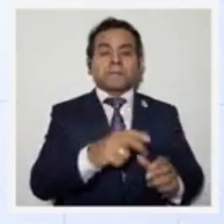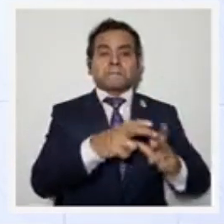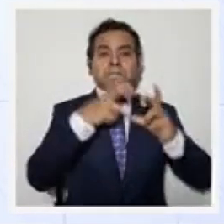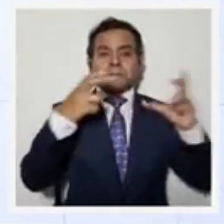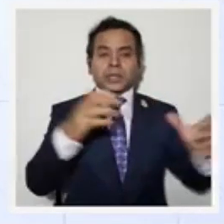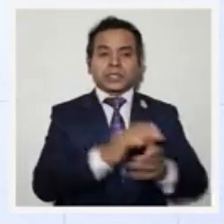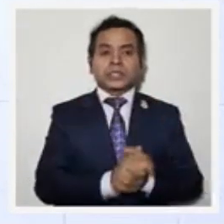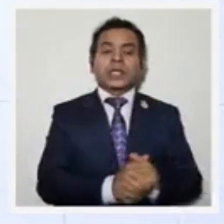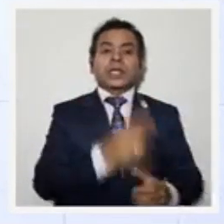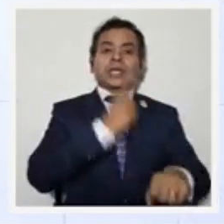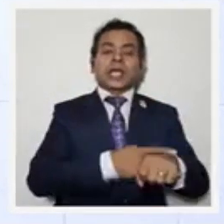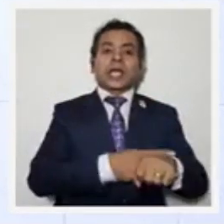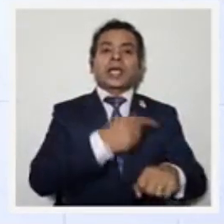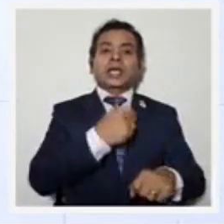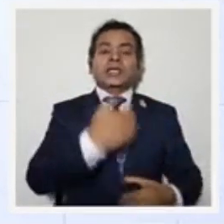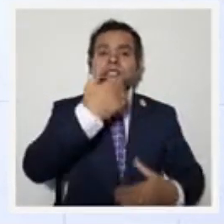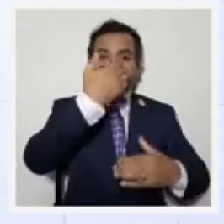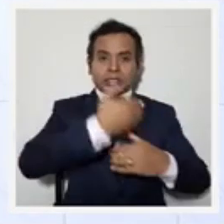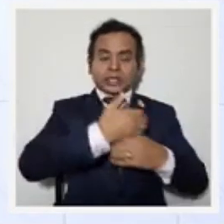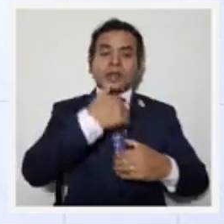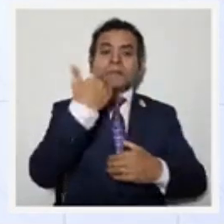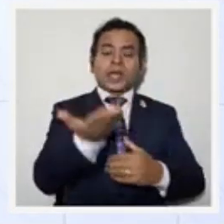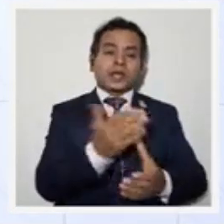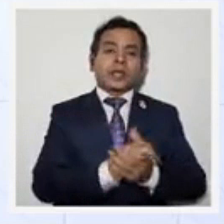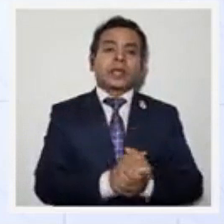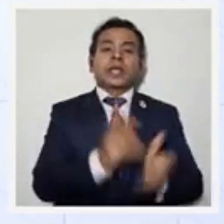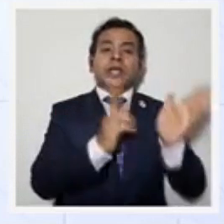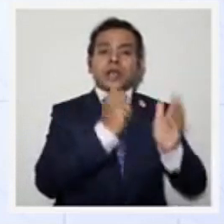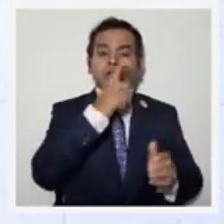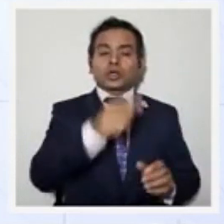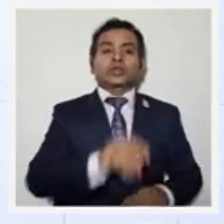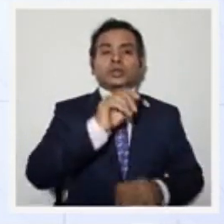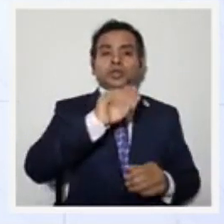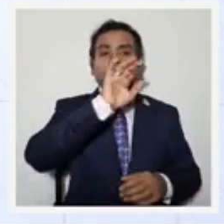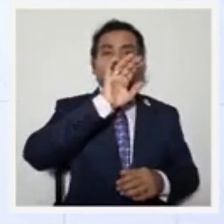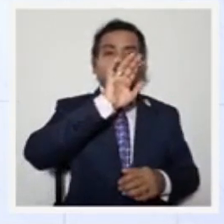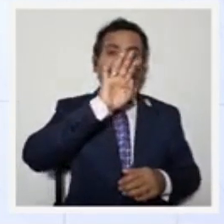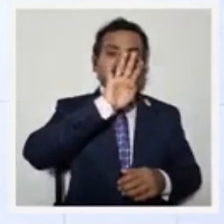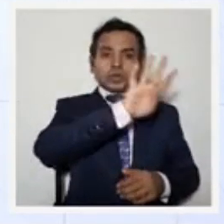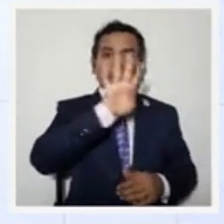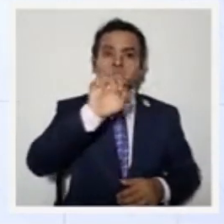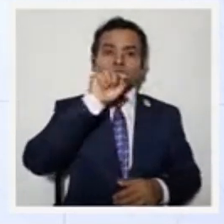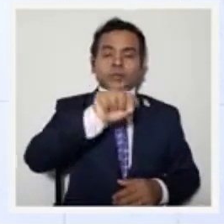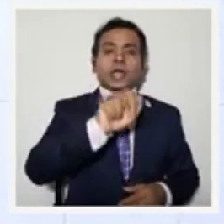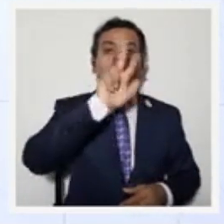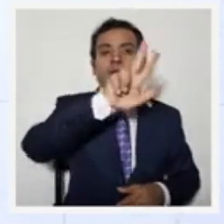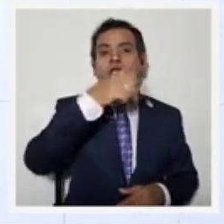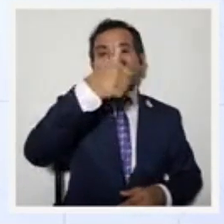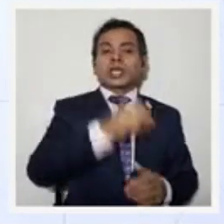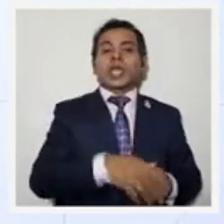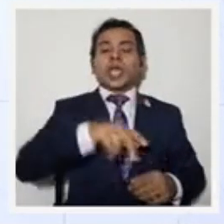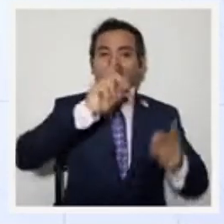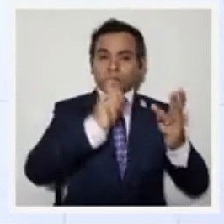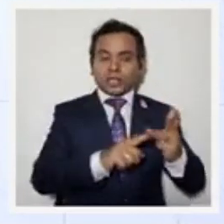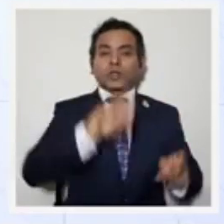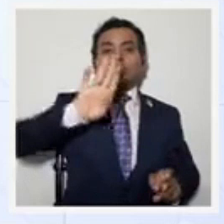84.66% এবং ঢাকা সিটির বাইরে ঢাকা ডিস্ট্রিক্টের মধ্যে নারায়ণগঞ্জে সর্বাধিক এবং ঢাকা সিটির বাইরে